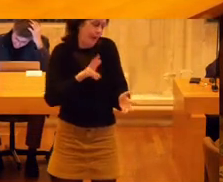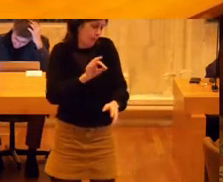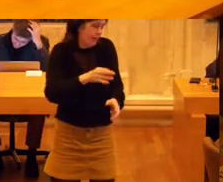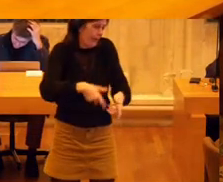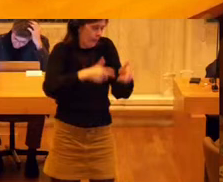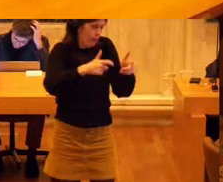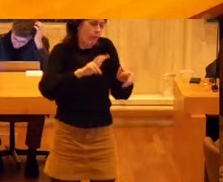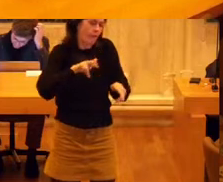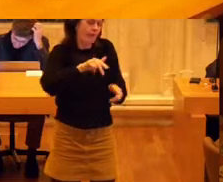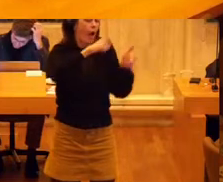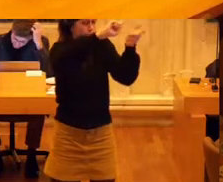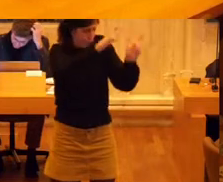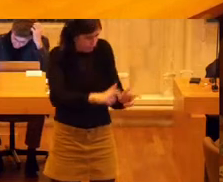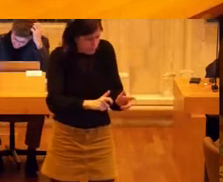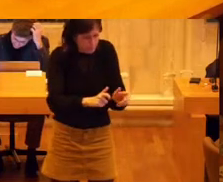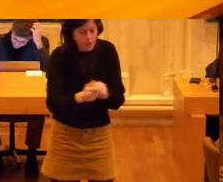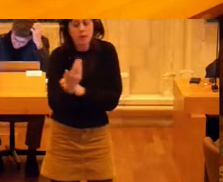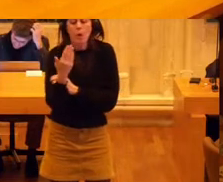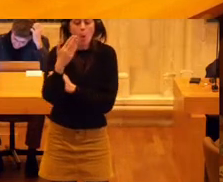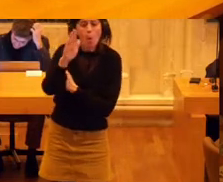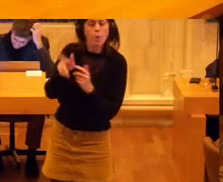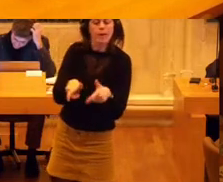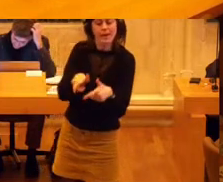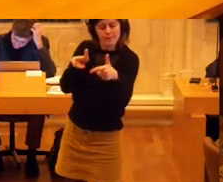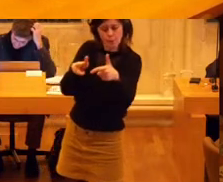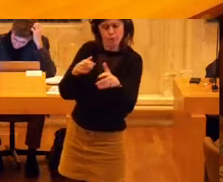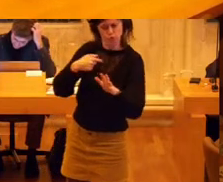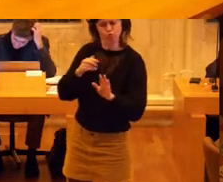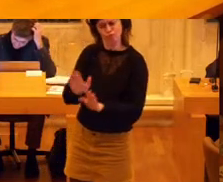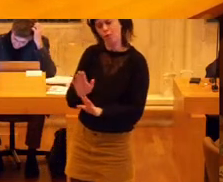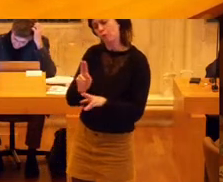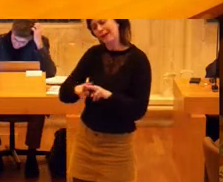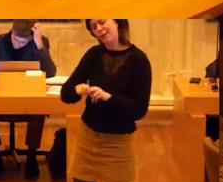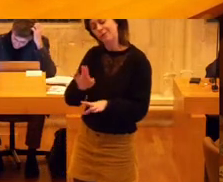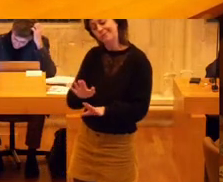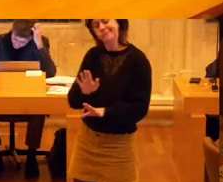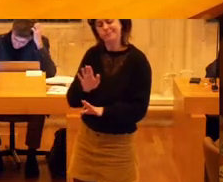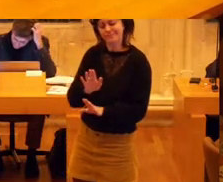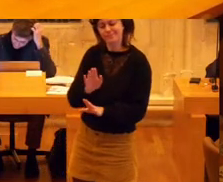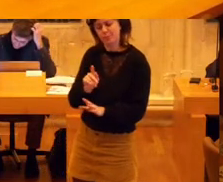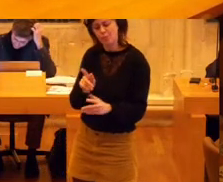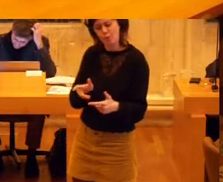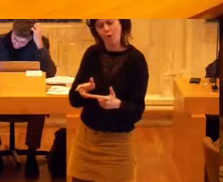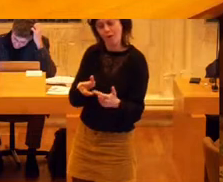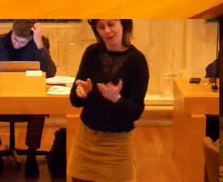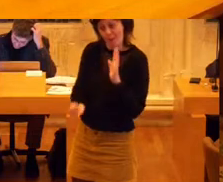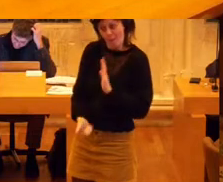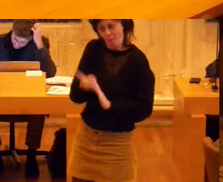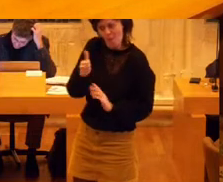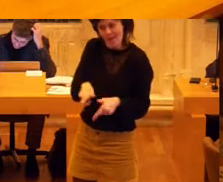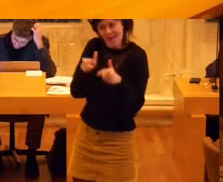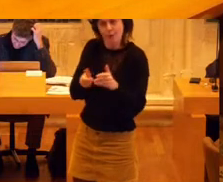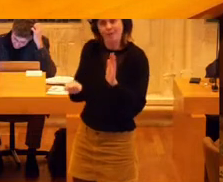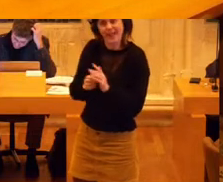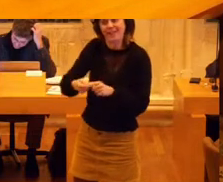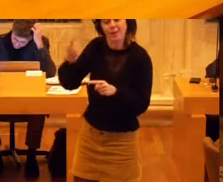disparaître. D'autres seront rénovés à notre demande pour qu'il reste une trace, entre guillemets, de ces premiers immeubles de la